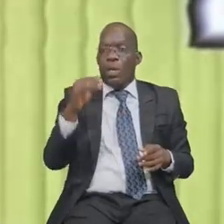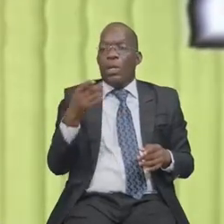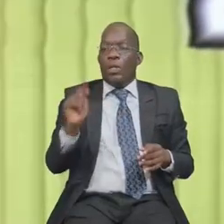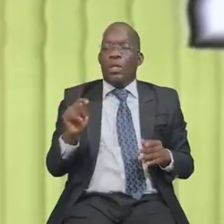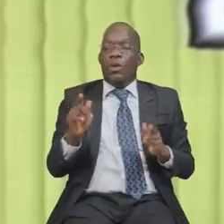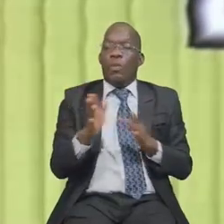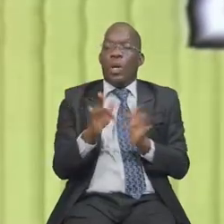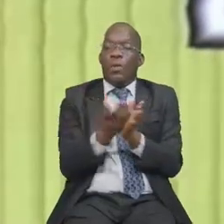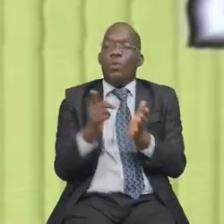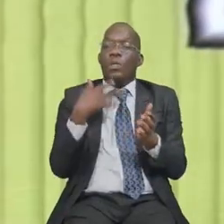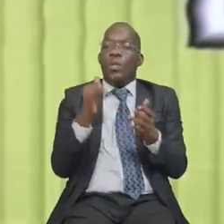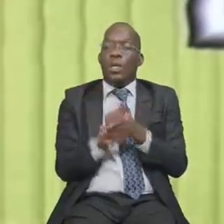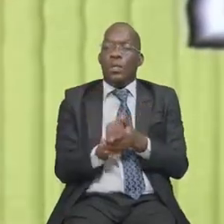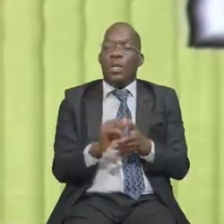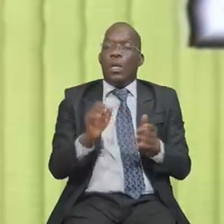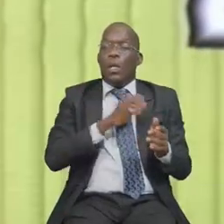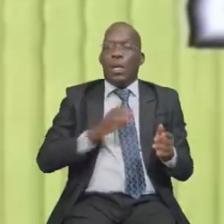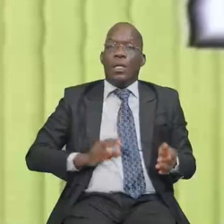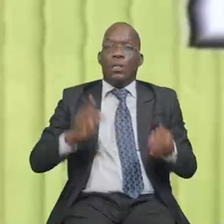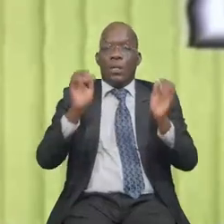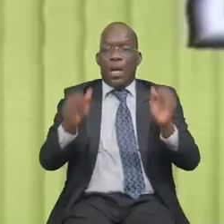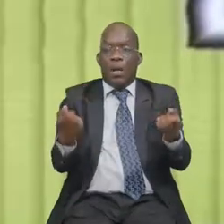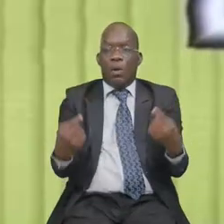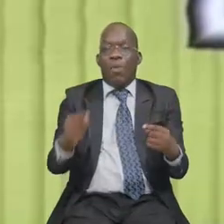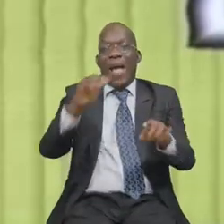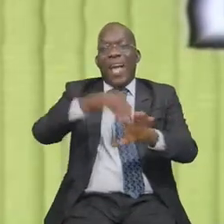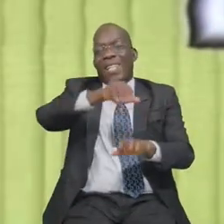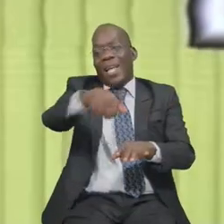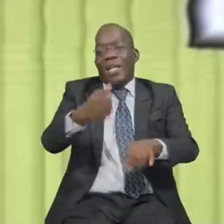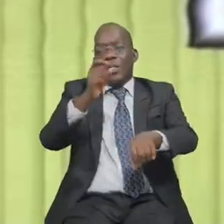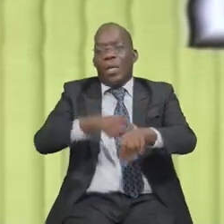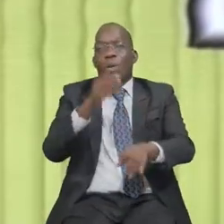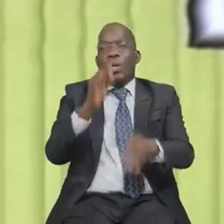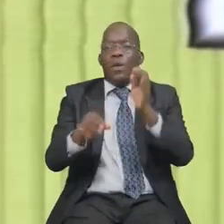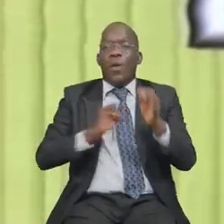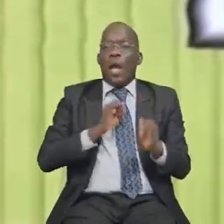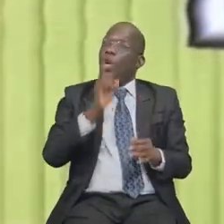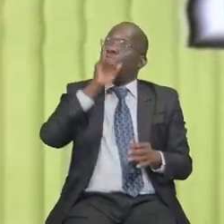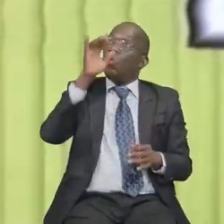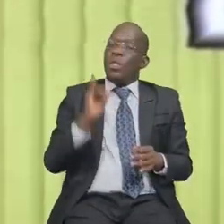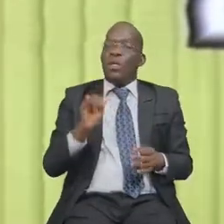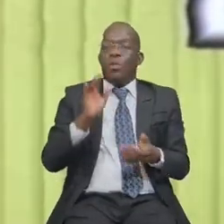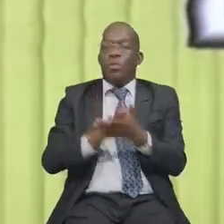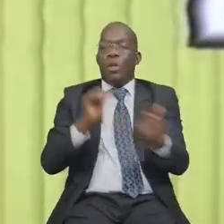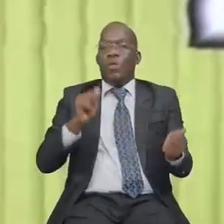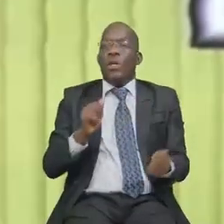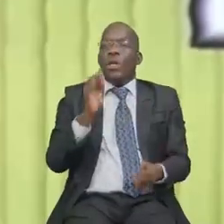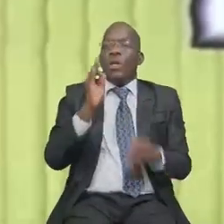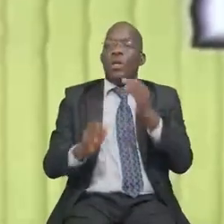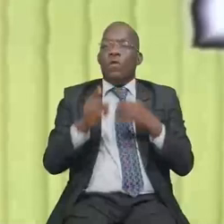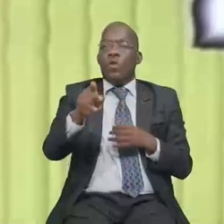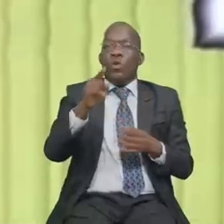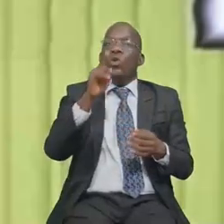peut venir à tout moment. Si je crois vraiment, si je crois vraiment, si tu crois vraiment